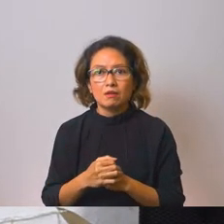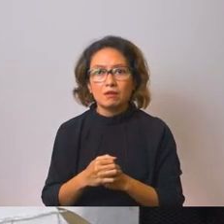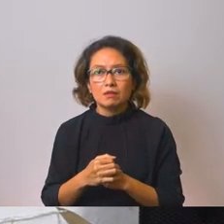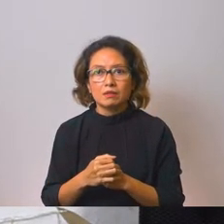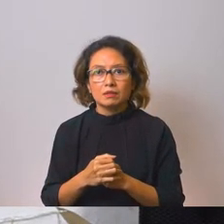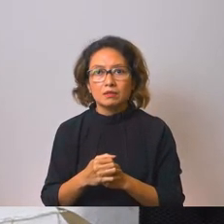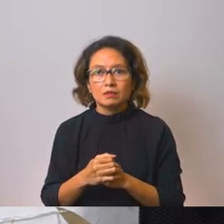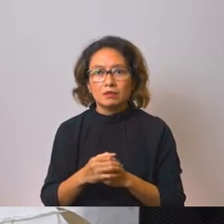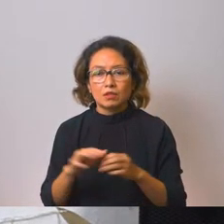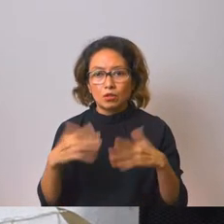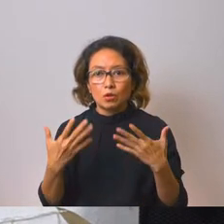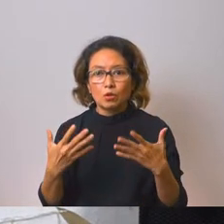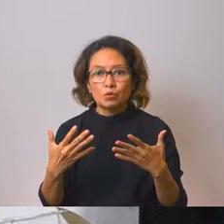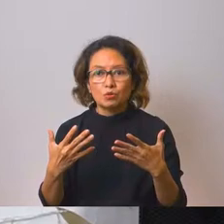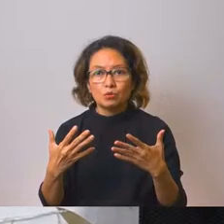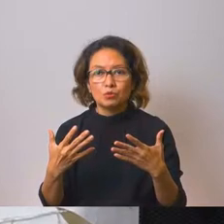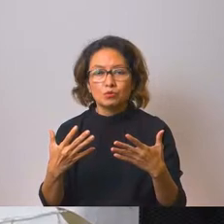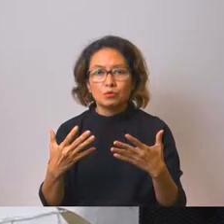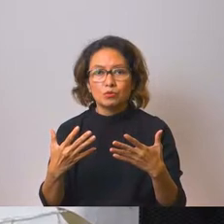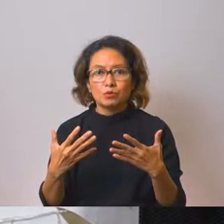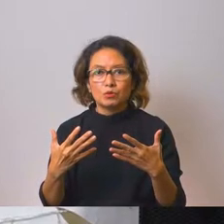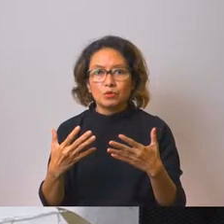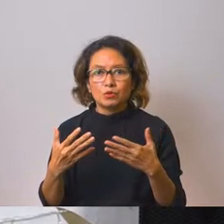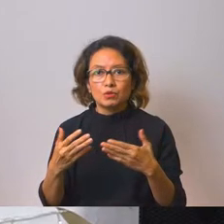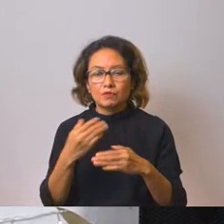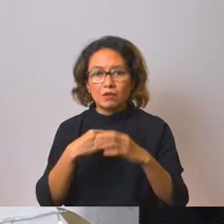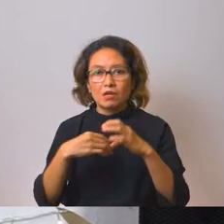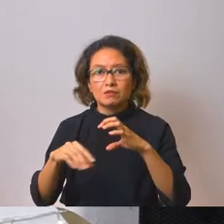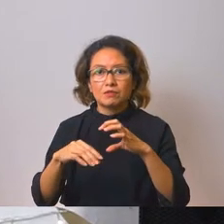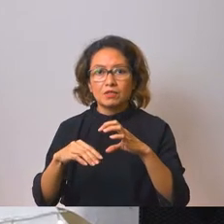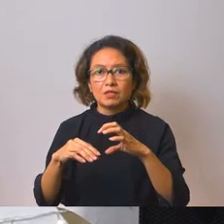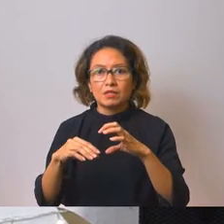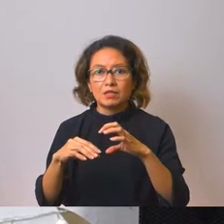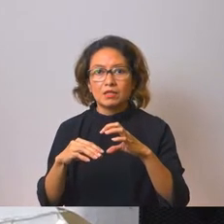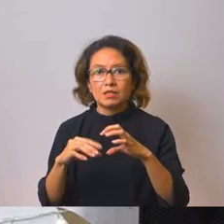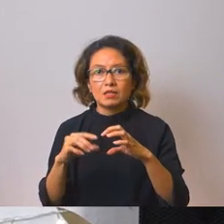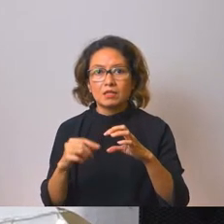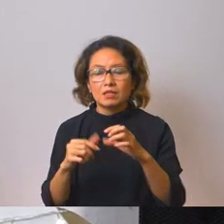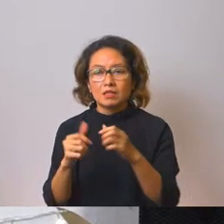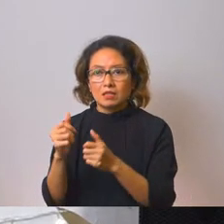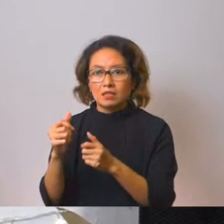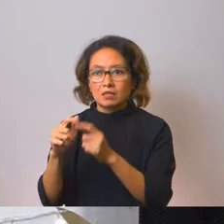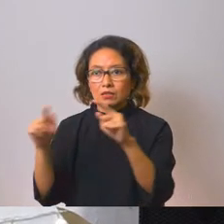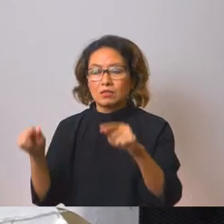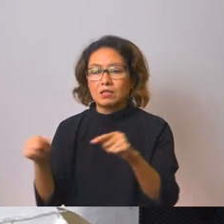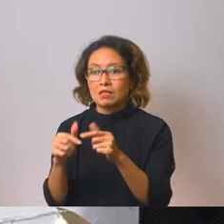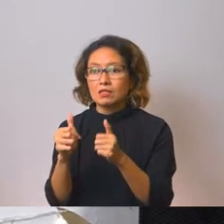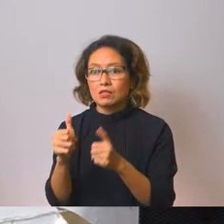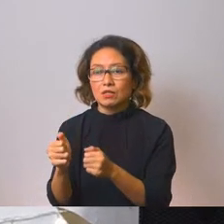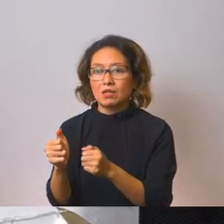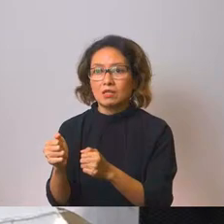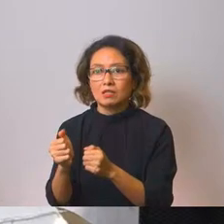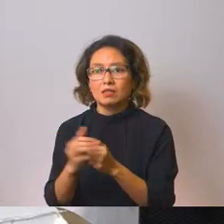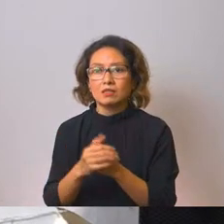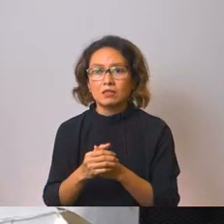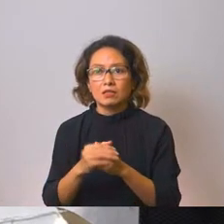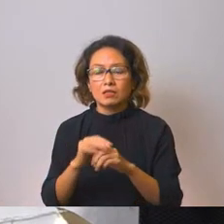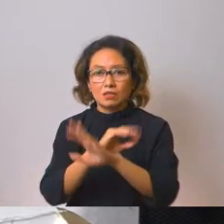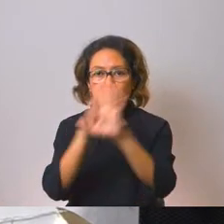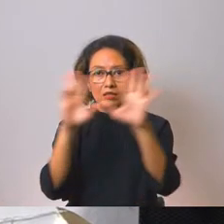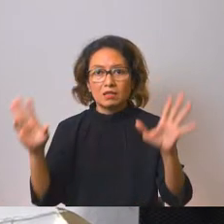atau pada transfer diberi keterangan Sinar Kasih. Donasi diterima paling lambat